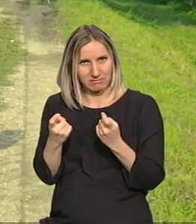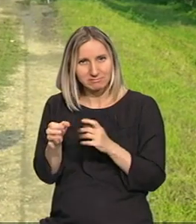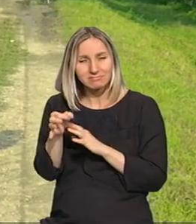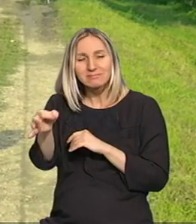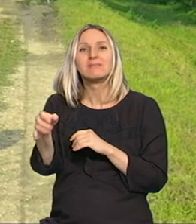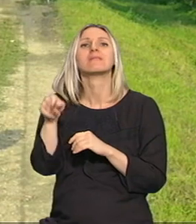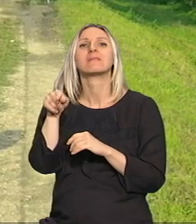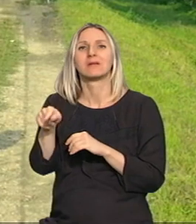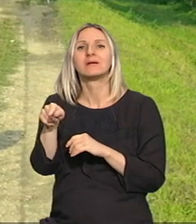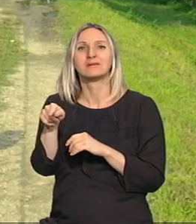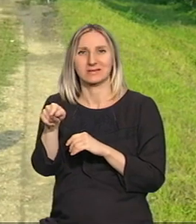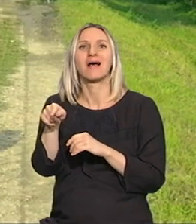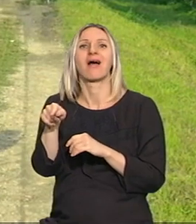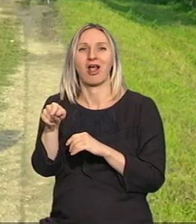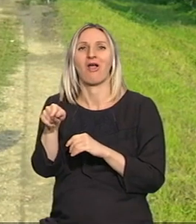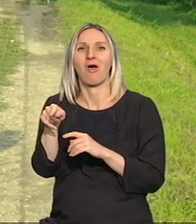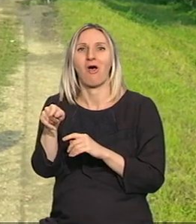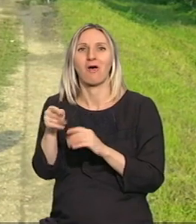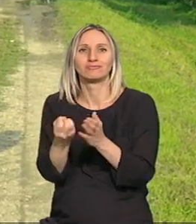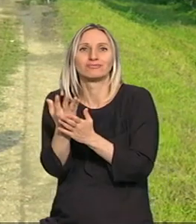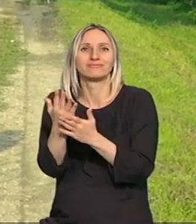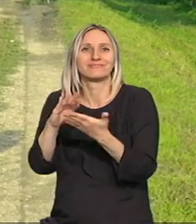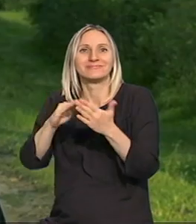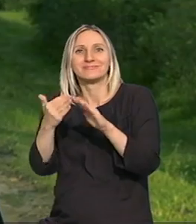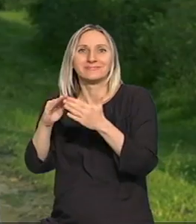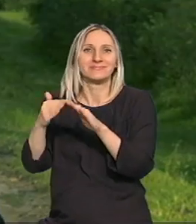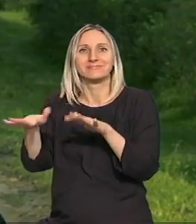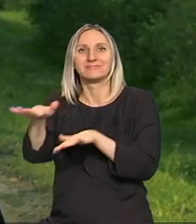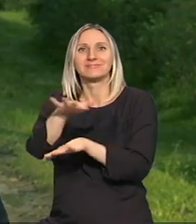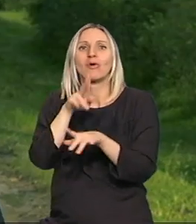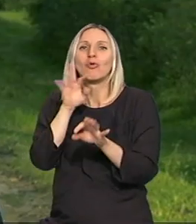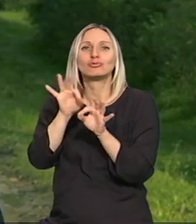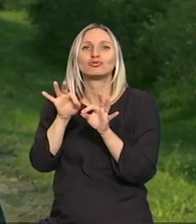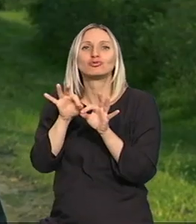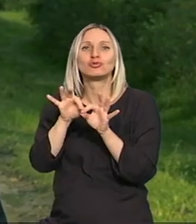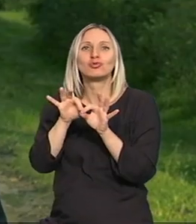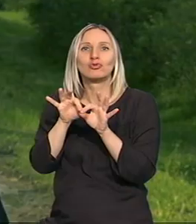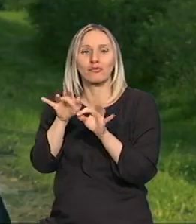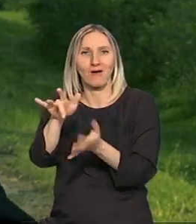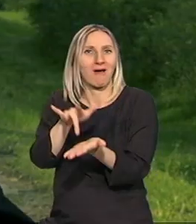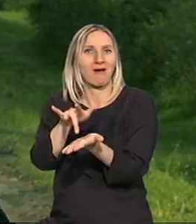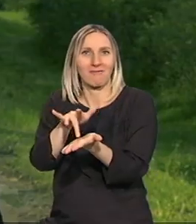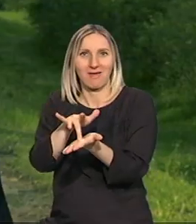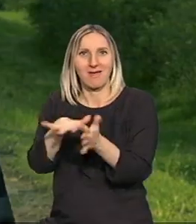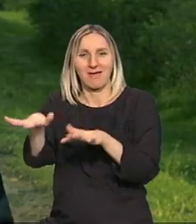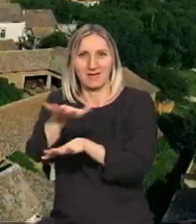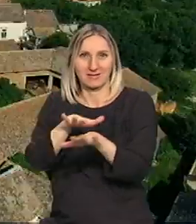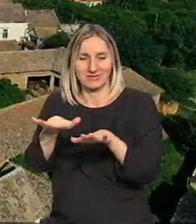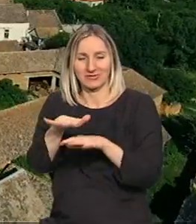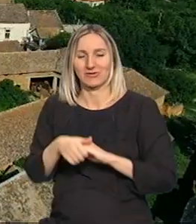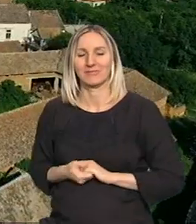veku naselje Dubravica koje baštini i ovaj lokalitet na ovim